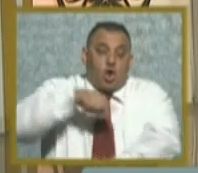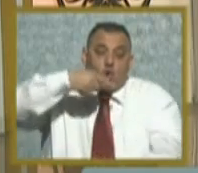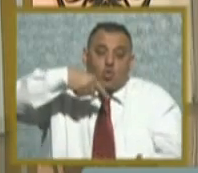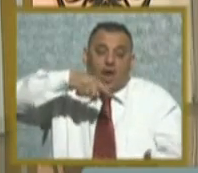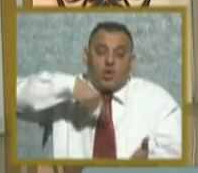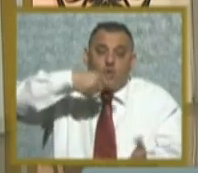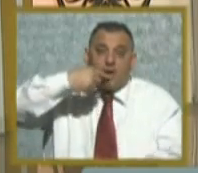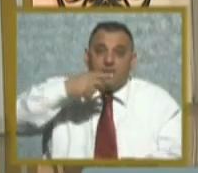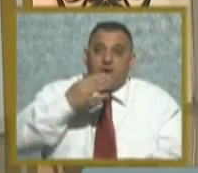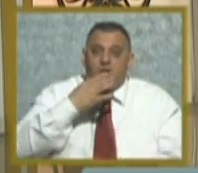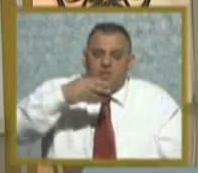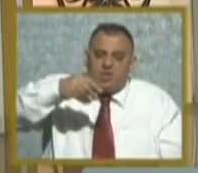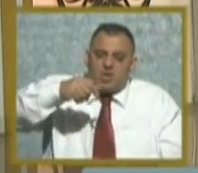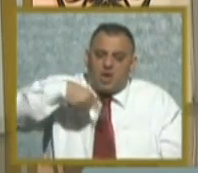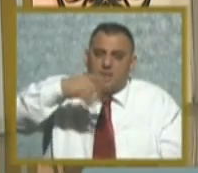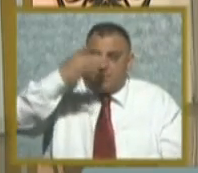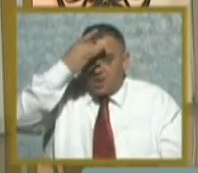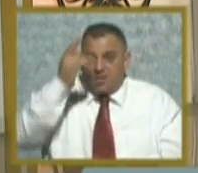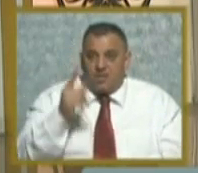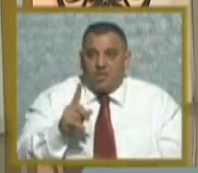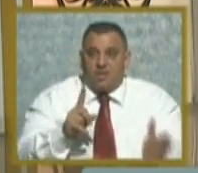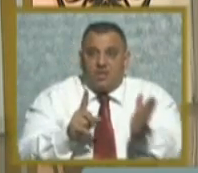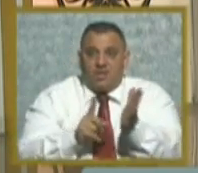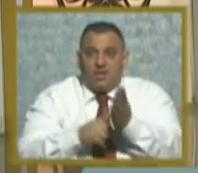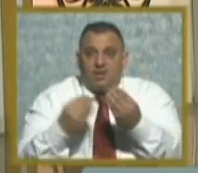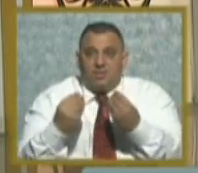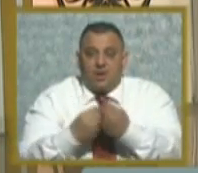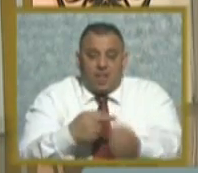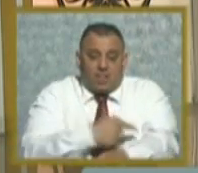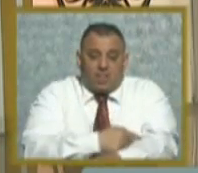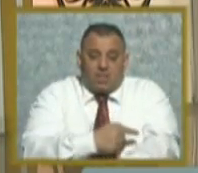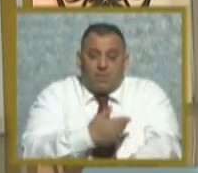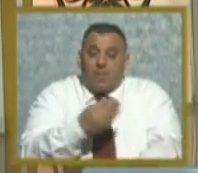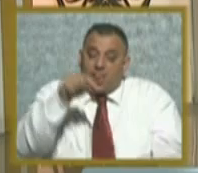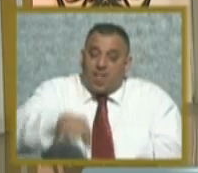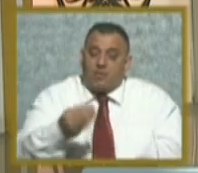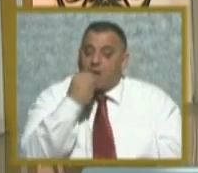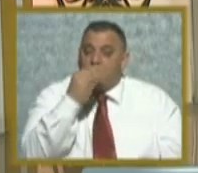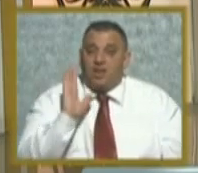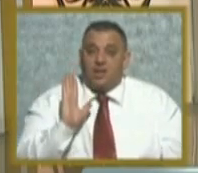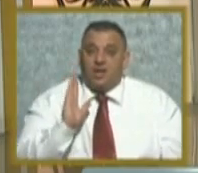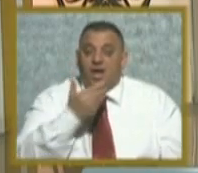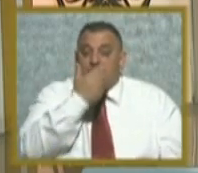هذا بالفعل. يعني أنت معك سكر والطبيب قال لازم تفطرين.